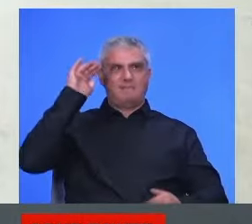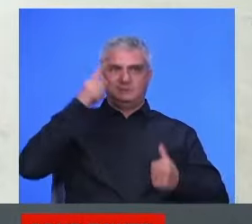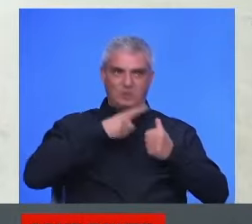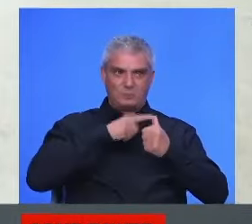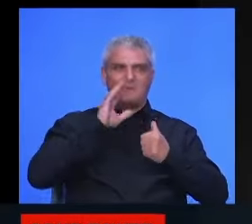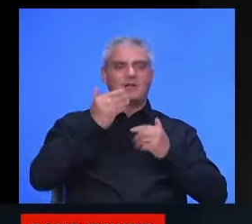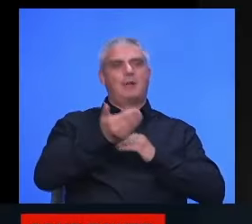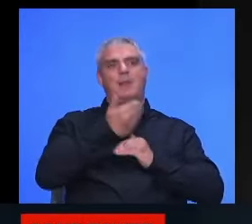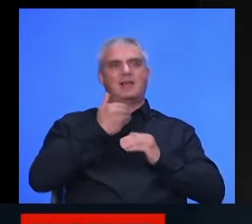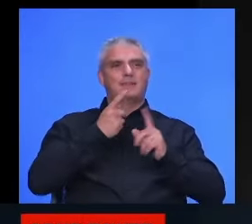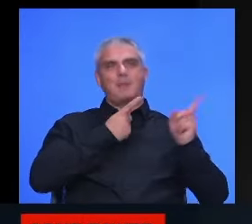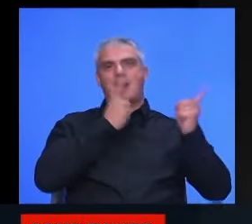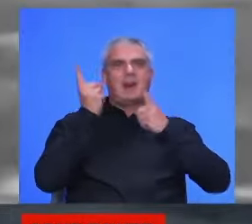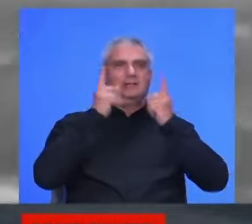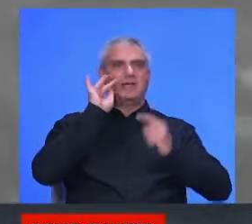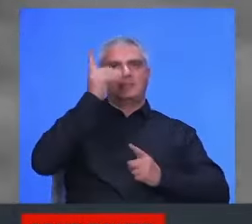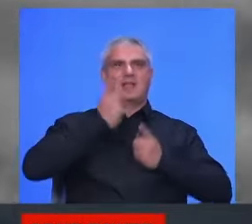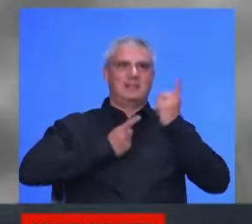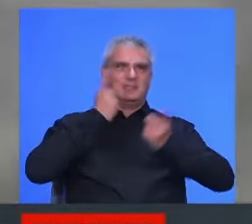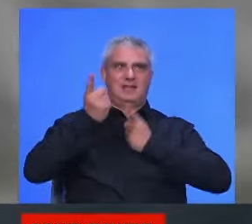וגם להקדים את פריסת מערכות הלייזר נגד טילים.